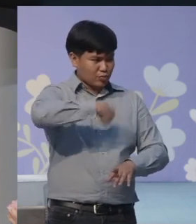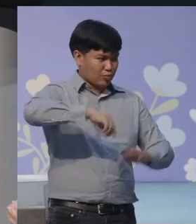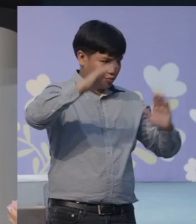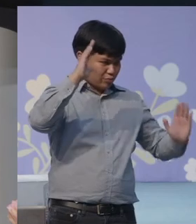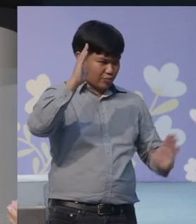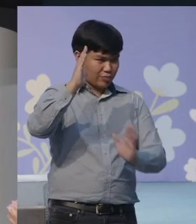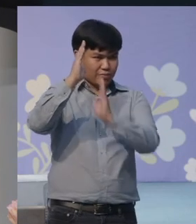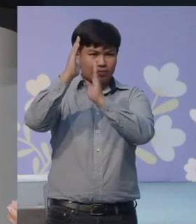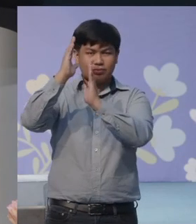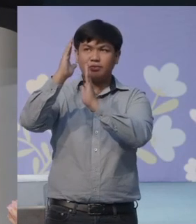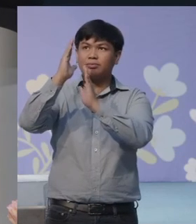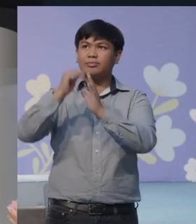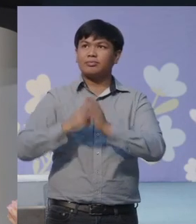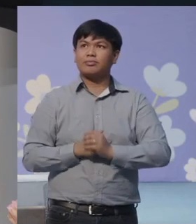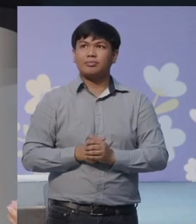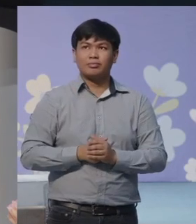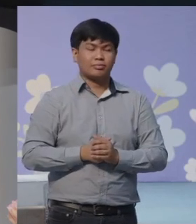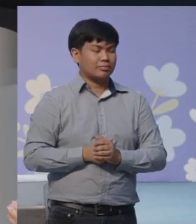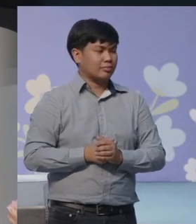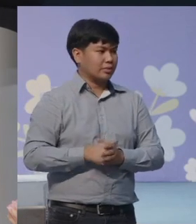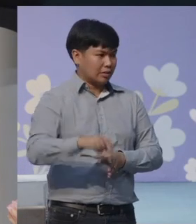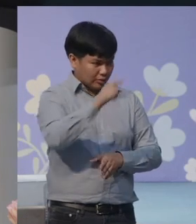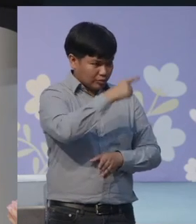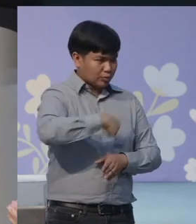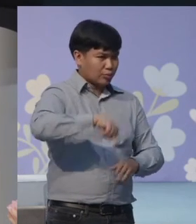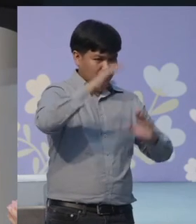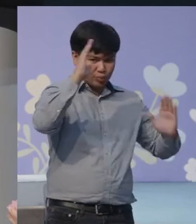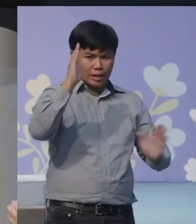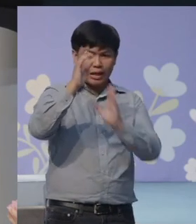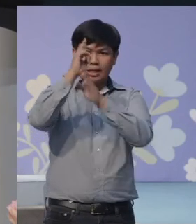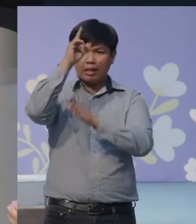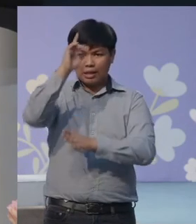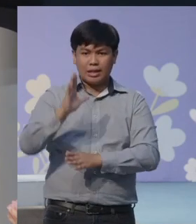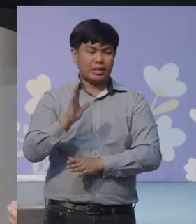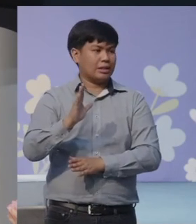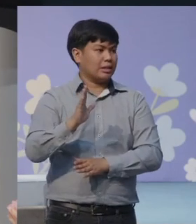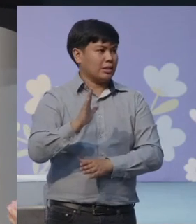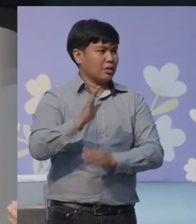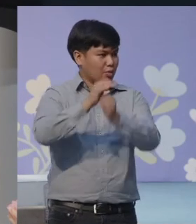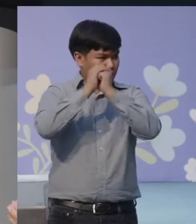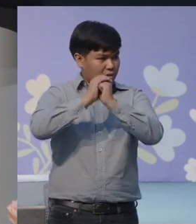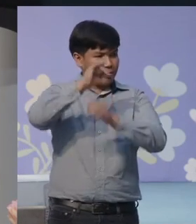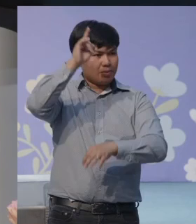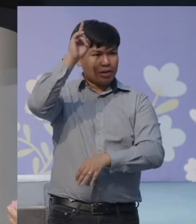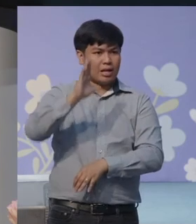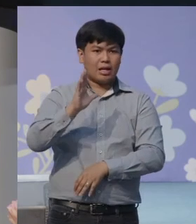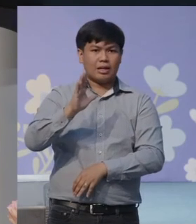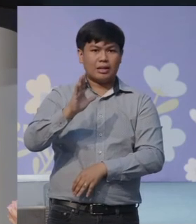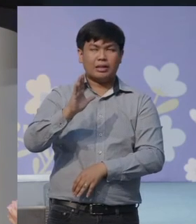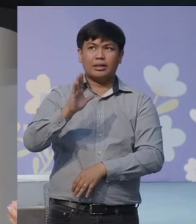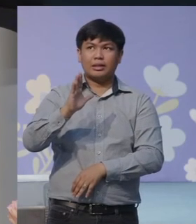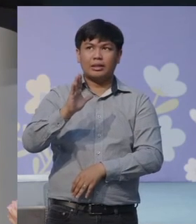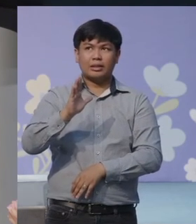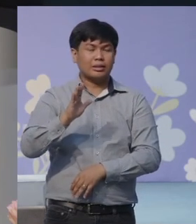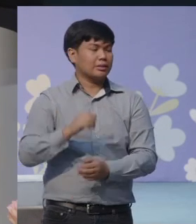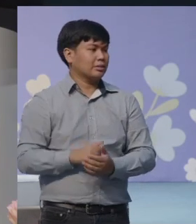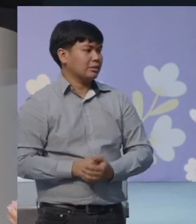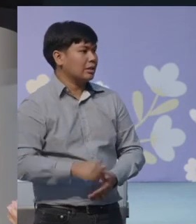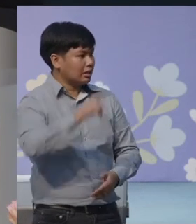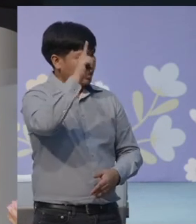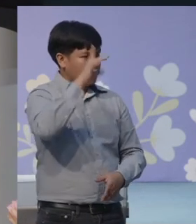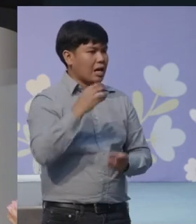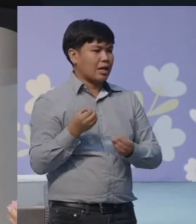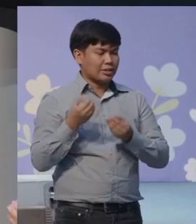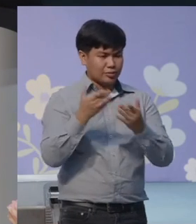Kanya. At kung ating ginawa yan, at tayo sumamba sa Kanya, pinapahalagahan ng